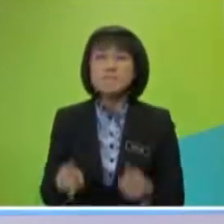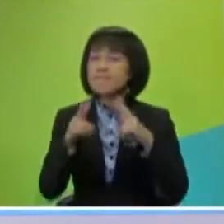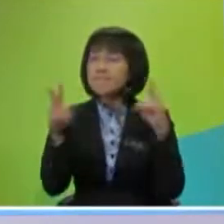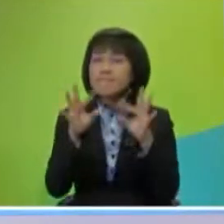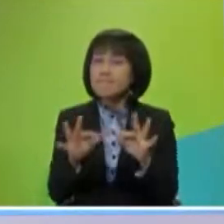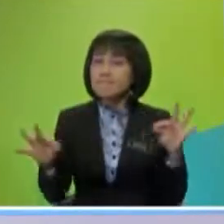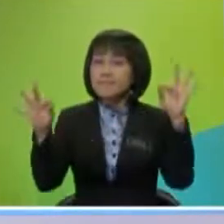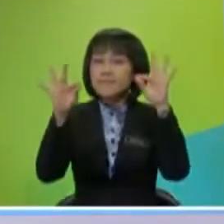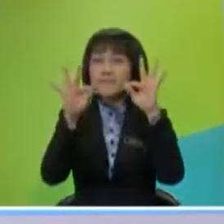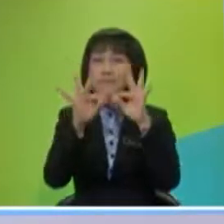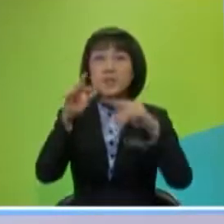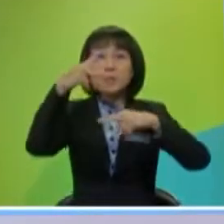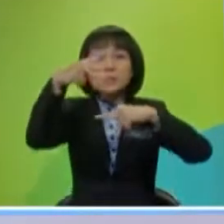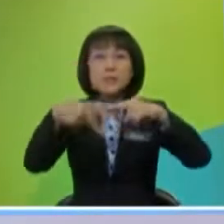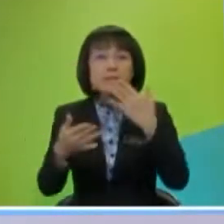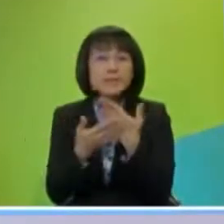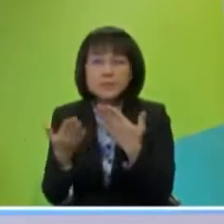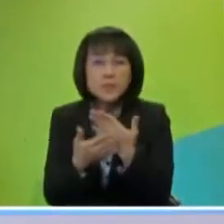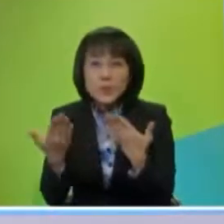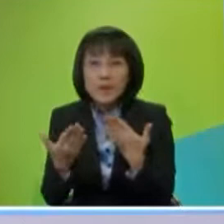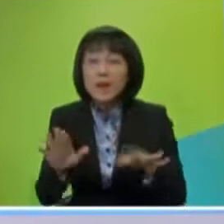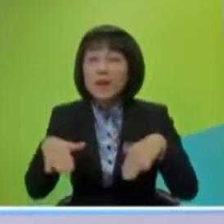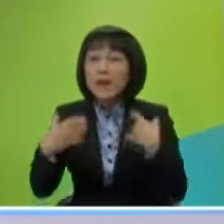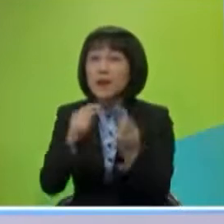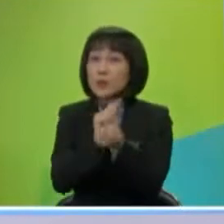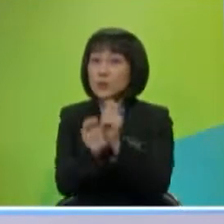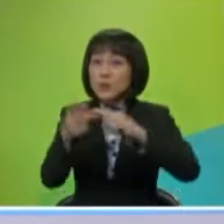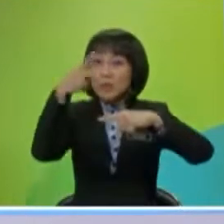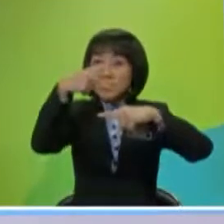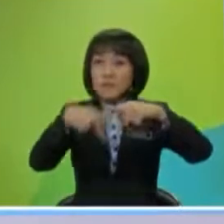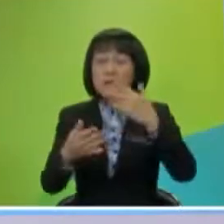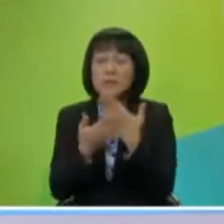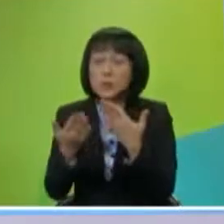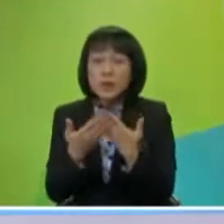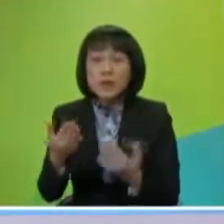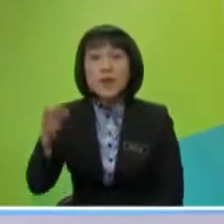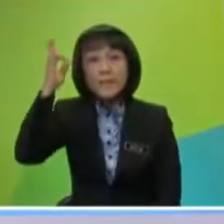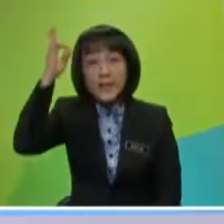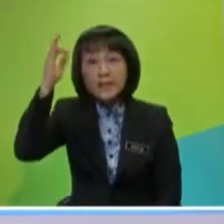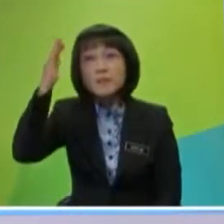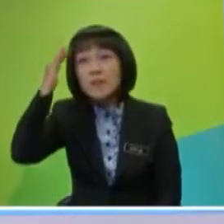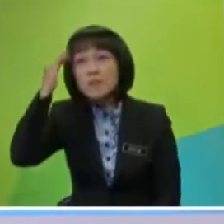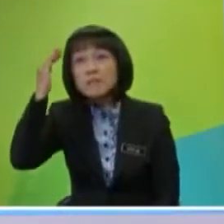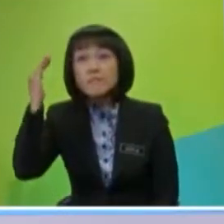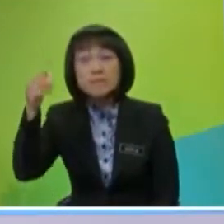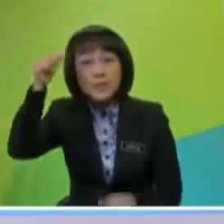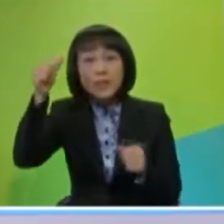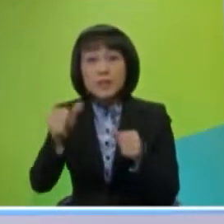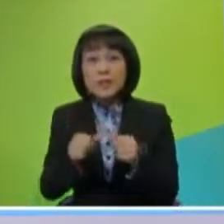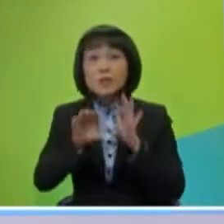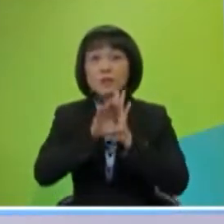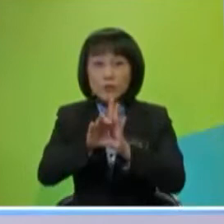pecahan, pecahan termudah. Siapa ingat macam mana kita nak tukarkan pecahan termudah? Faiz, macam mana kita tukar pecahan termudah? Faiz ingat tak?